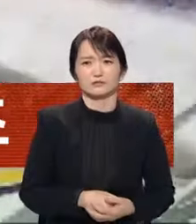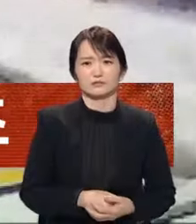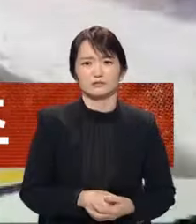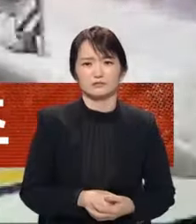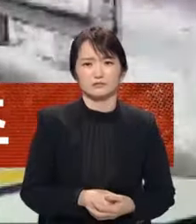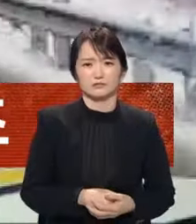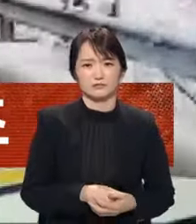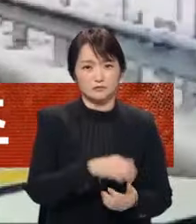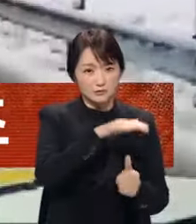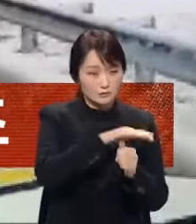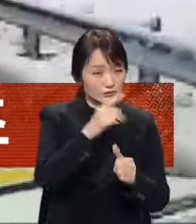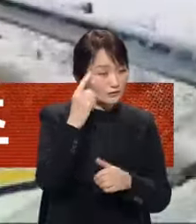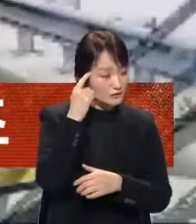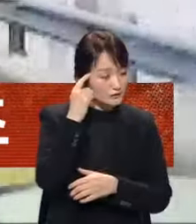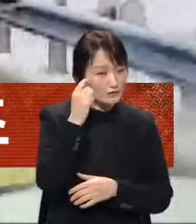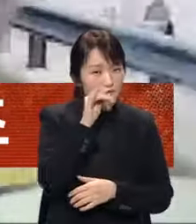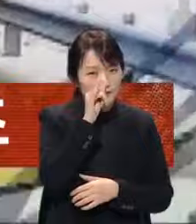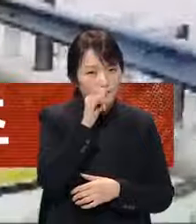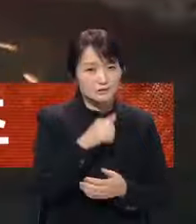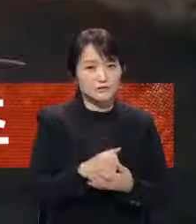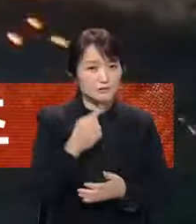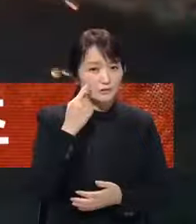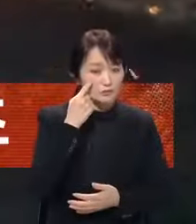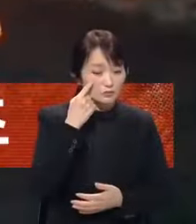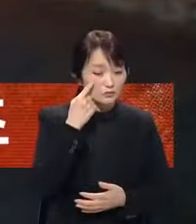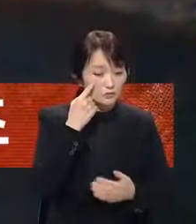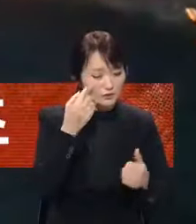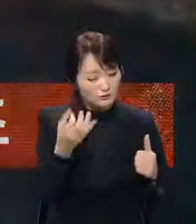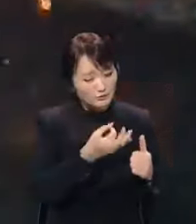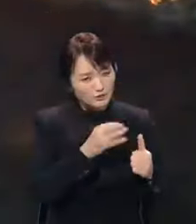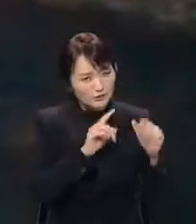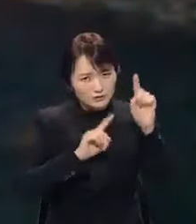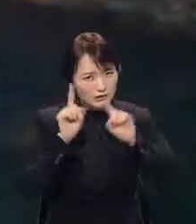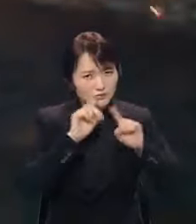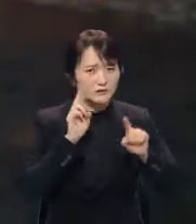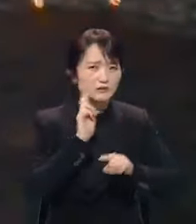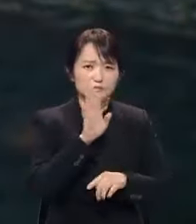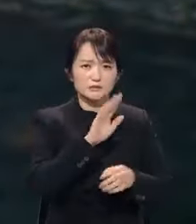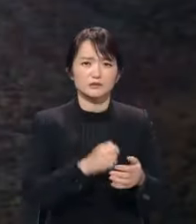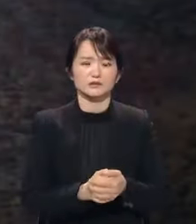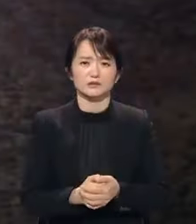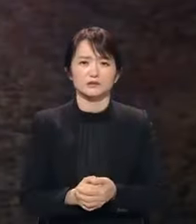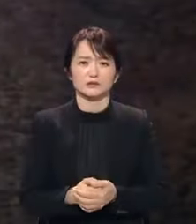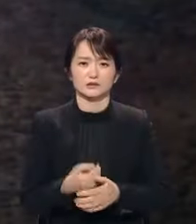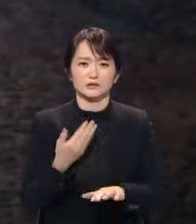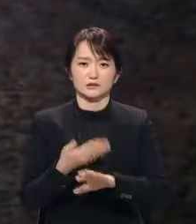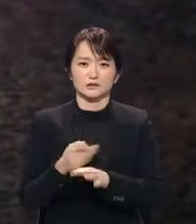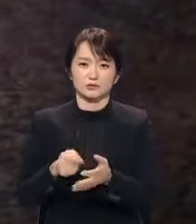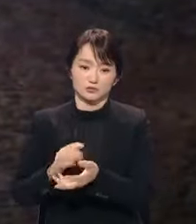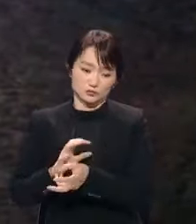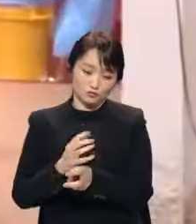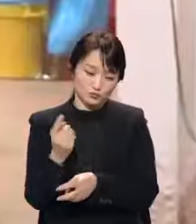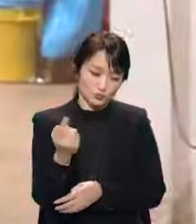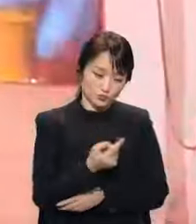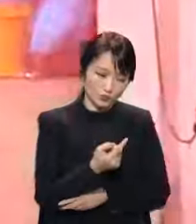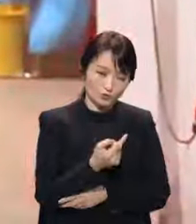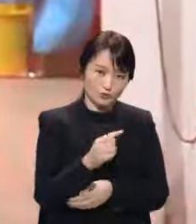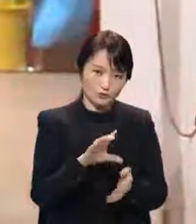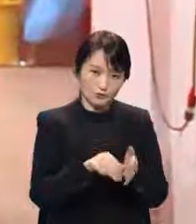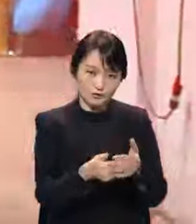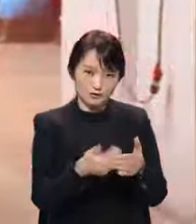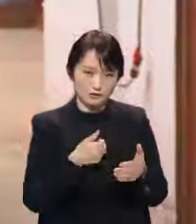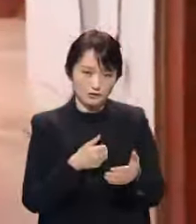다행히도 이 소년은 의식이 있었고요. 눈에 띄는 외상도 보이진 않았다는데요. 구급대원들은 또 다른 구급차 올 때까지 필요한 응급조치하면서 이